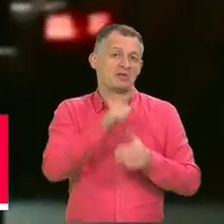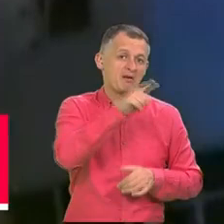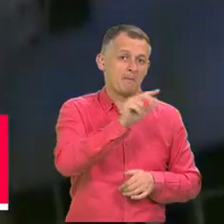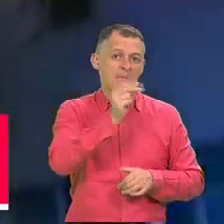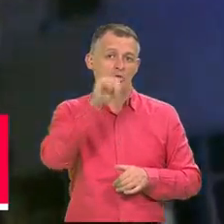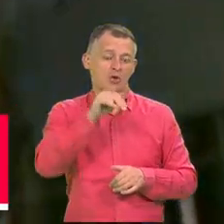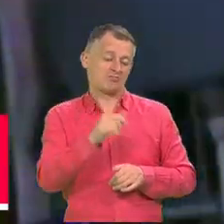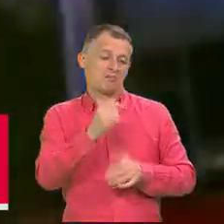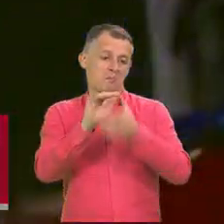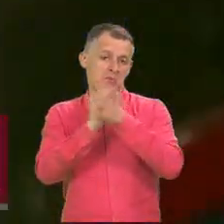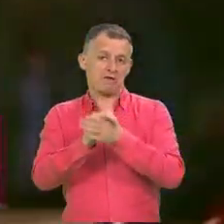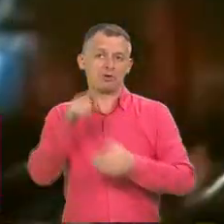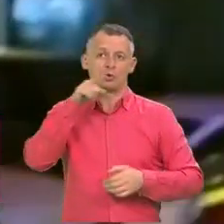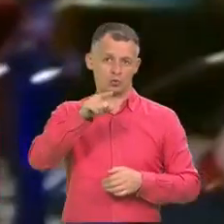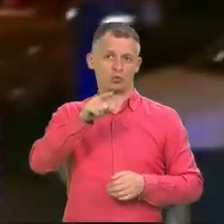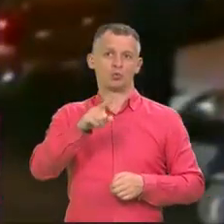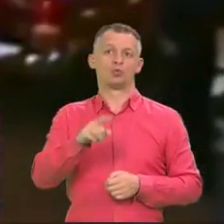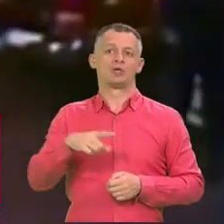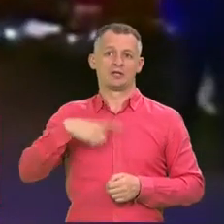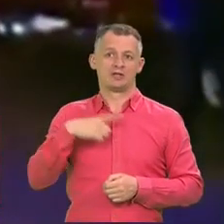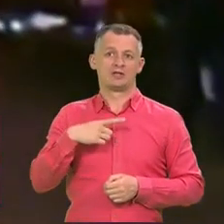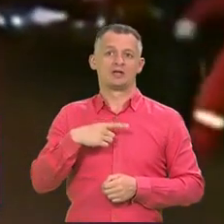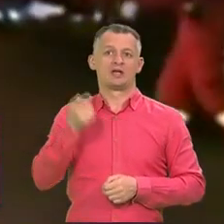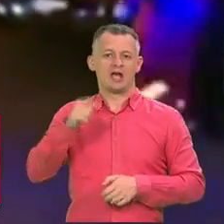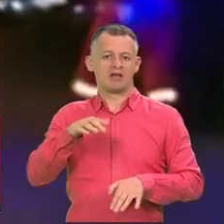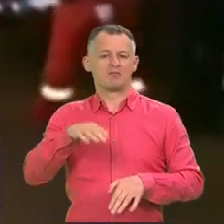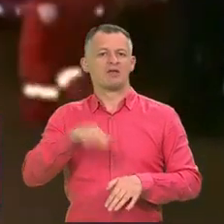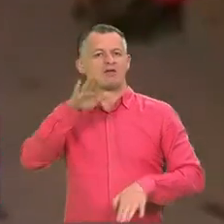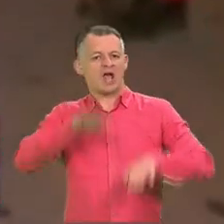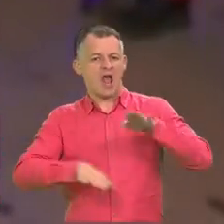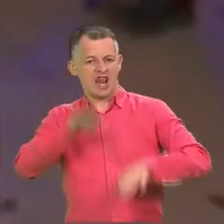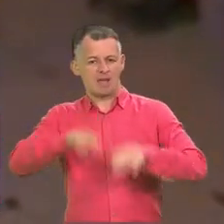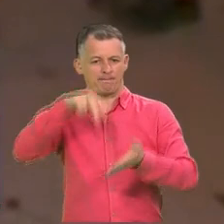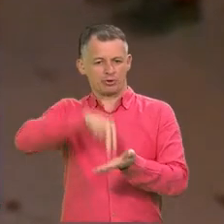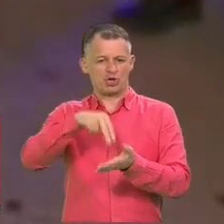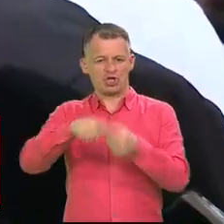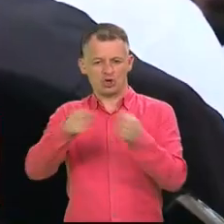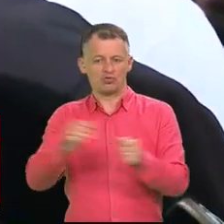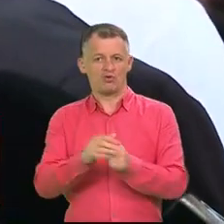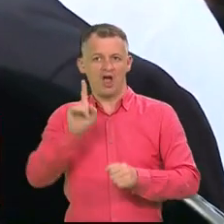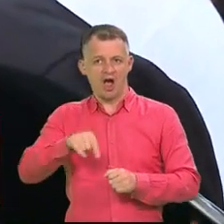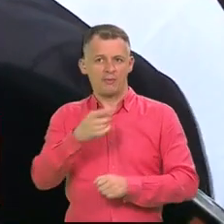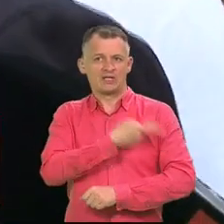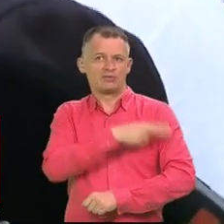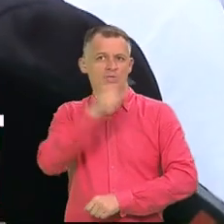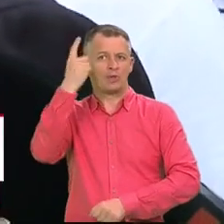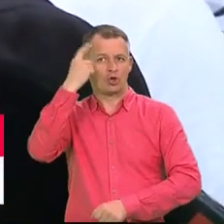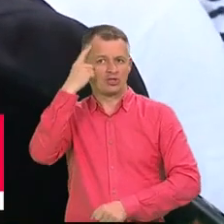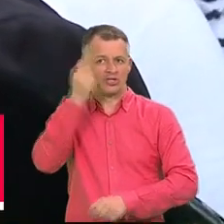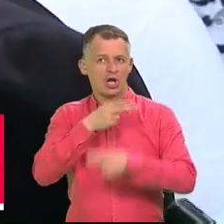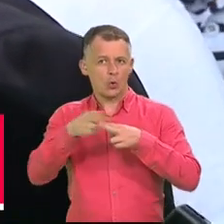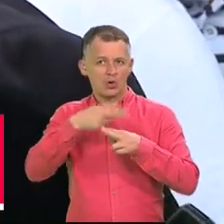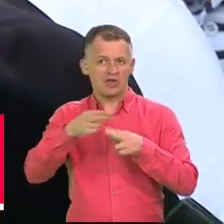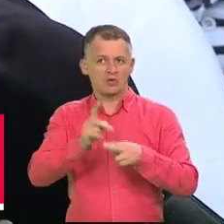bravo. Ești dintre cei care calcă în picioare tot. Am conștiința curată, știu că n-am nici și n-aveam ce să